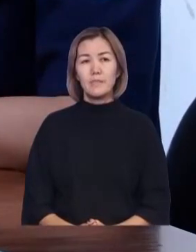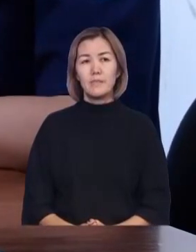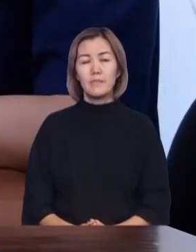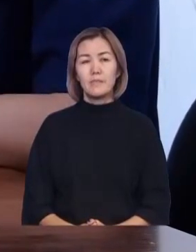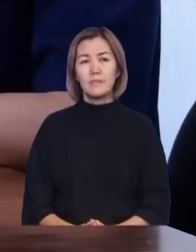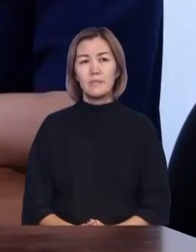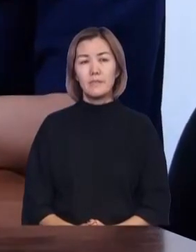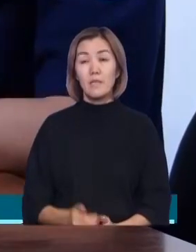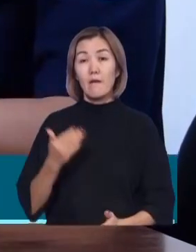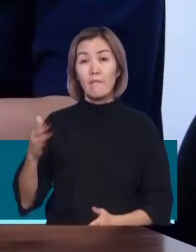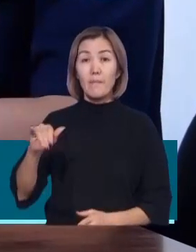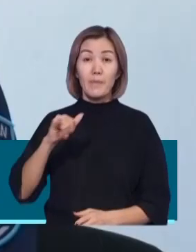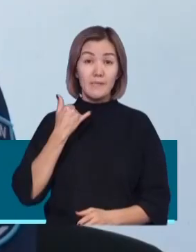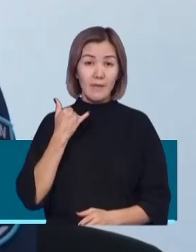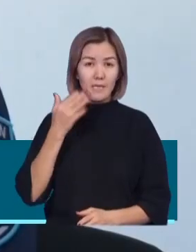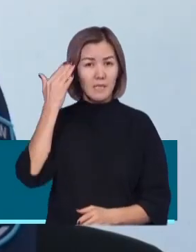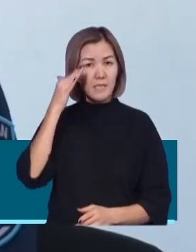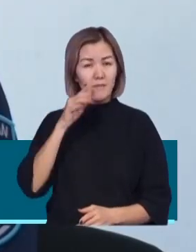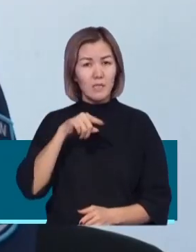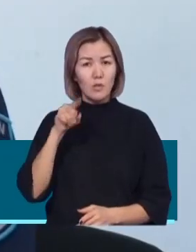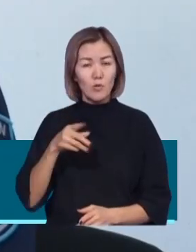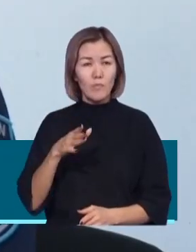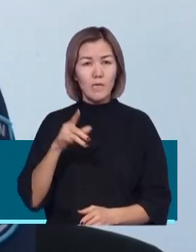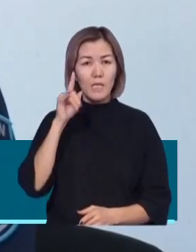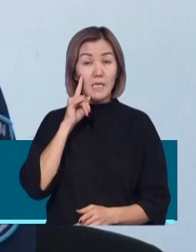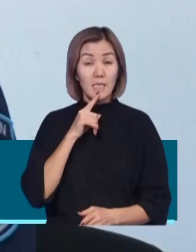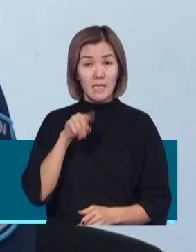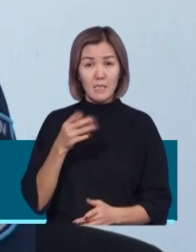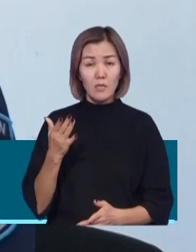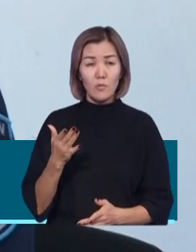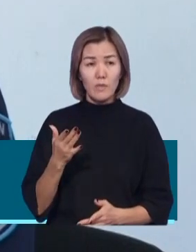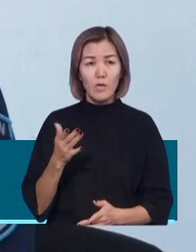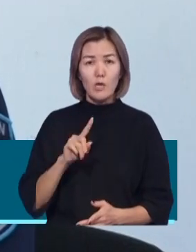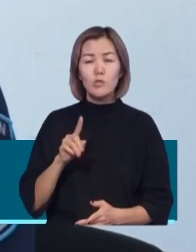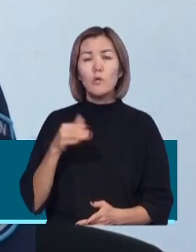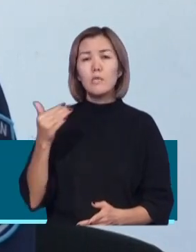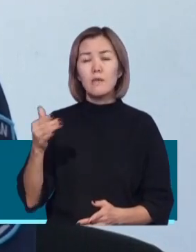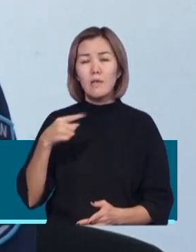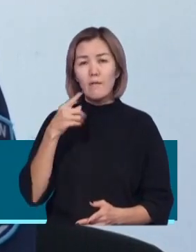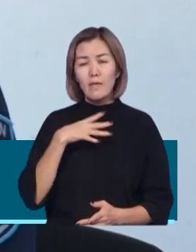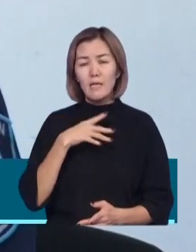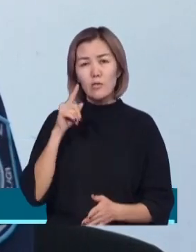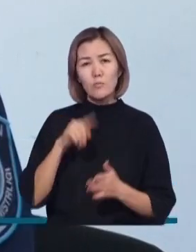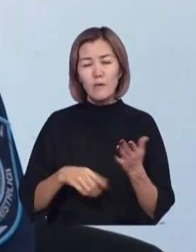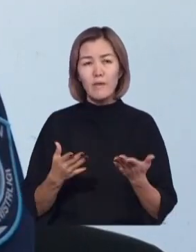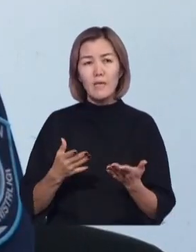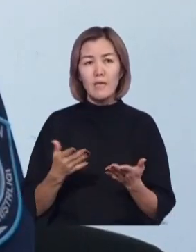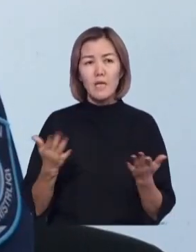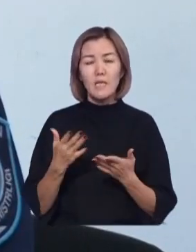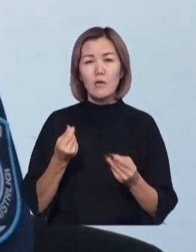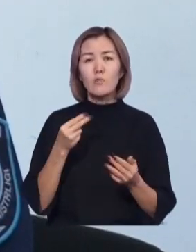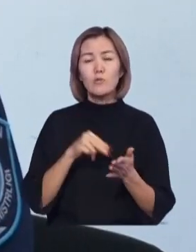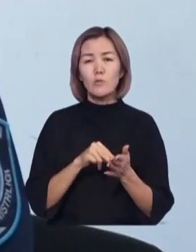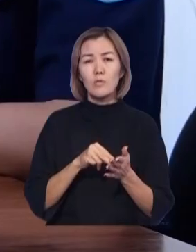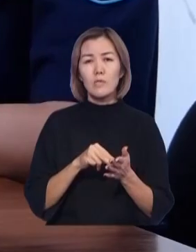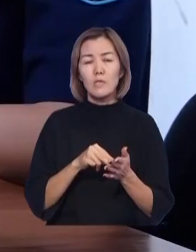органы вам позвонили с неизвестного номера это был казахстанский номер что они вам говорили чтобы войти в Доверие На какую сумму на